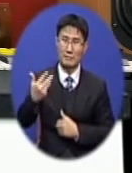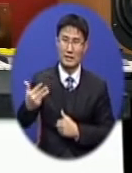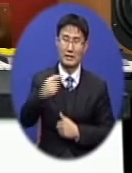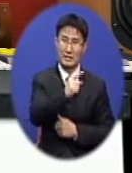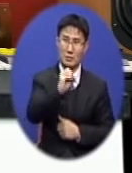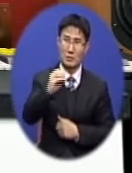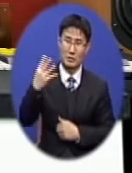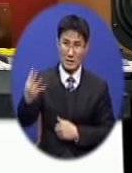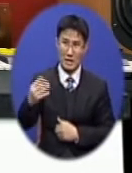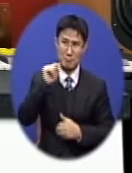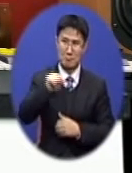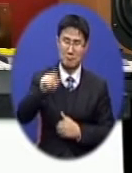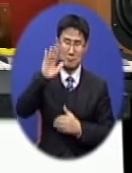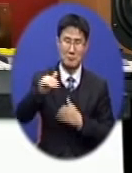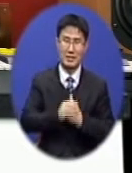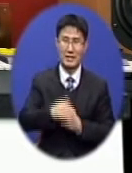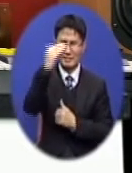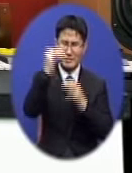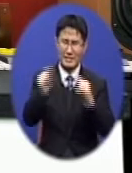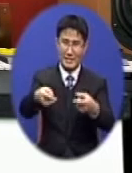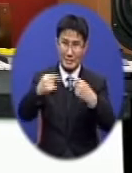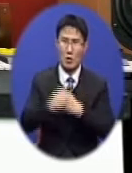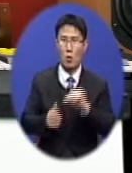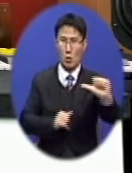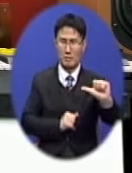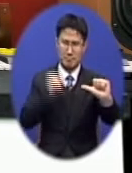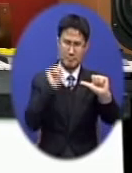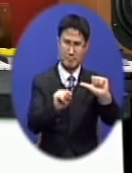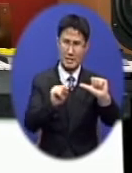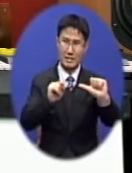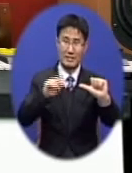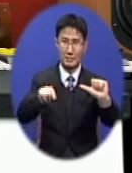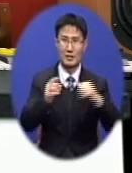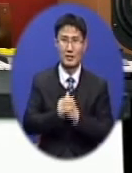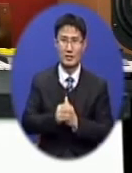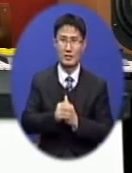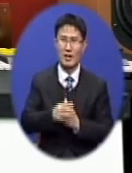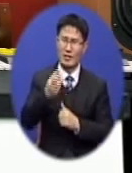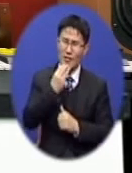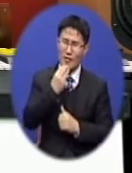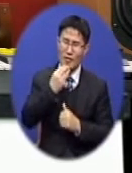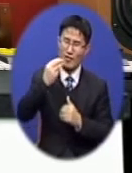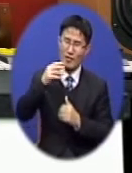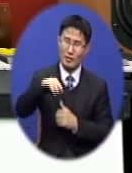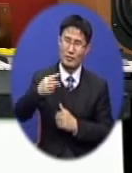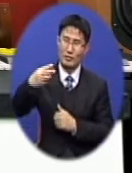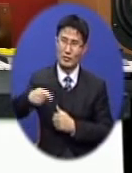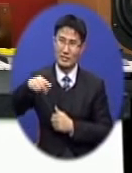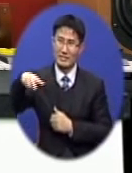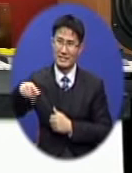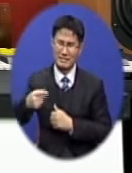그러니까 060-608-1004번 누르시고 시청자 참여 5번 누르신 다음에 지금 서울 브루스를 참 잘했다 생각하시는